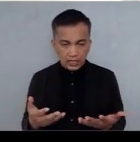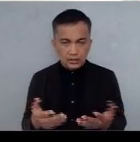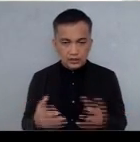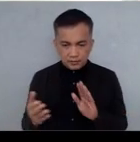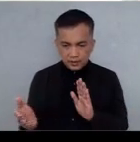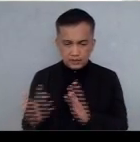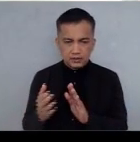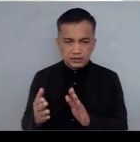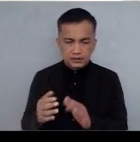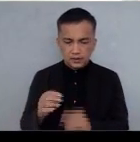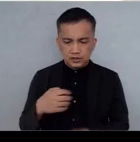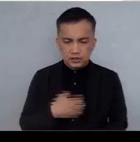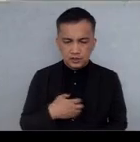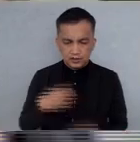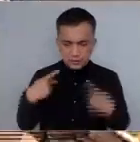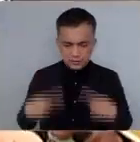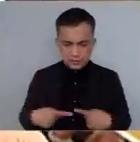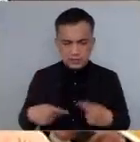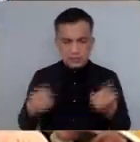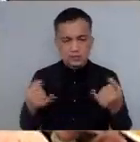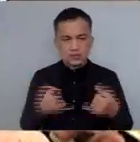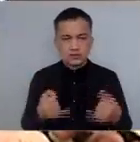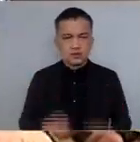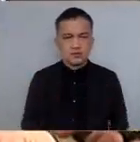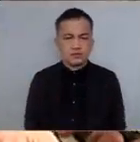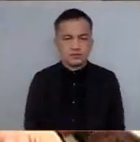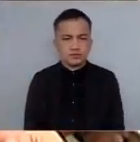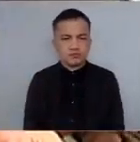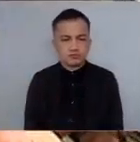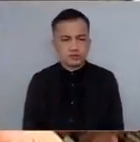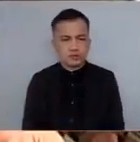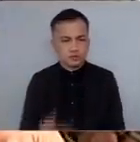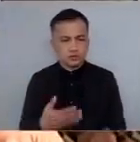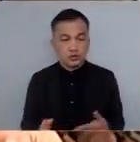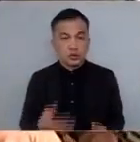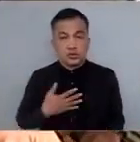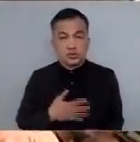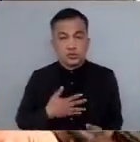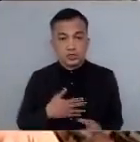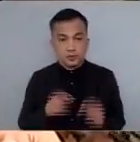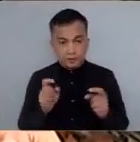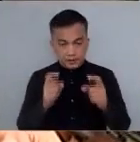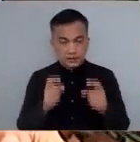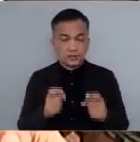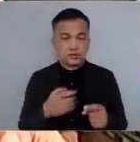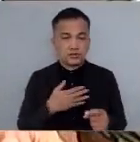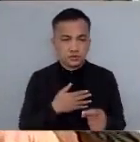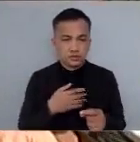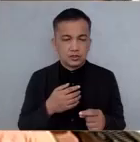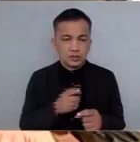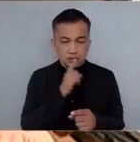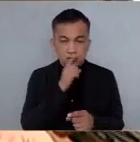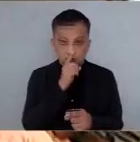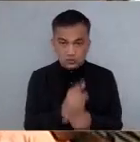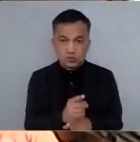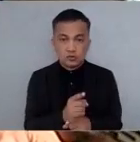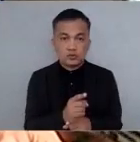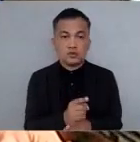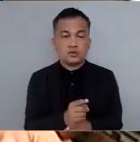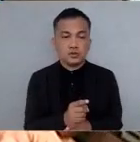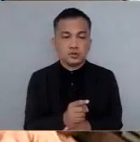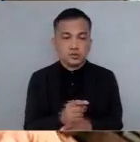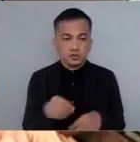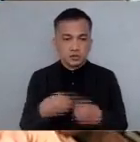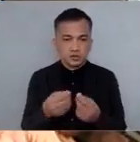sa reklamong physical injury. Although gusto po namin mapabilis ito, pero gusto po namin makasiguro na to give justice